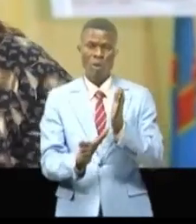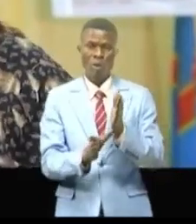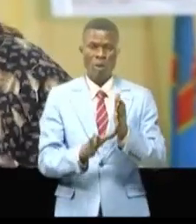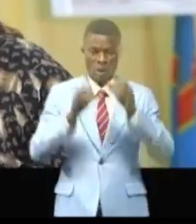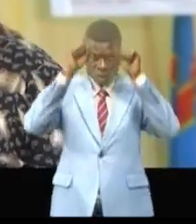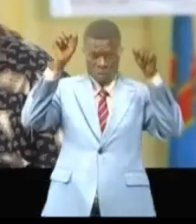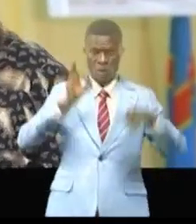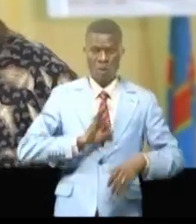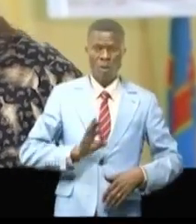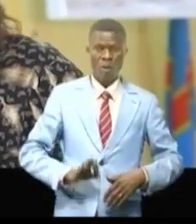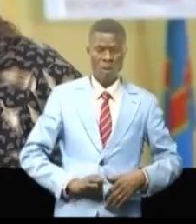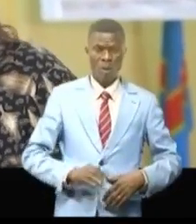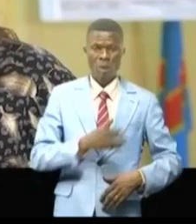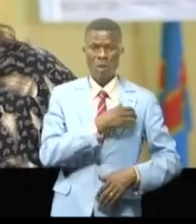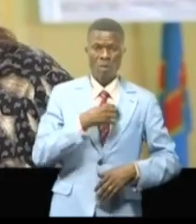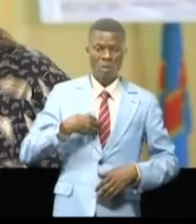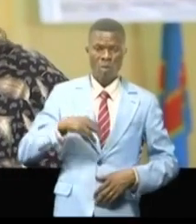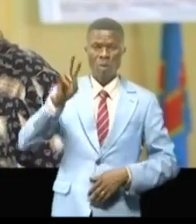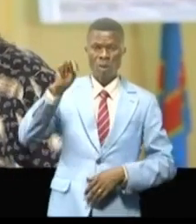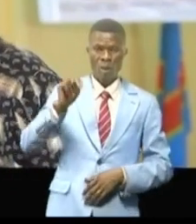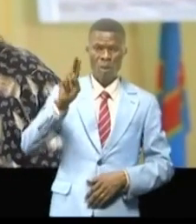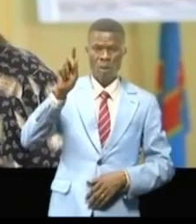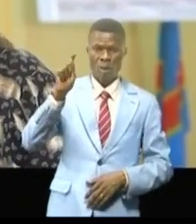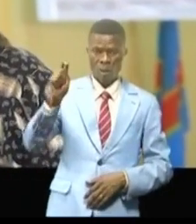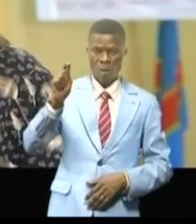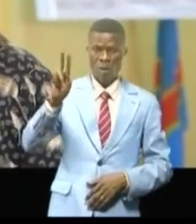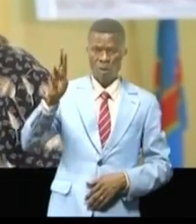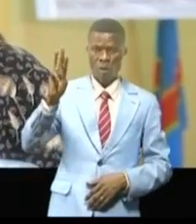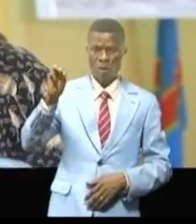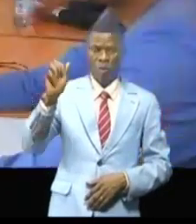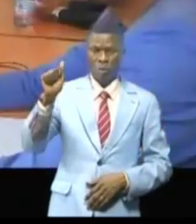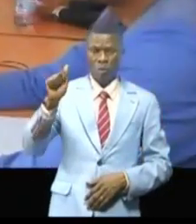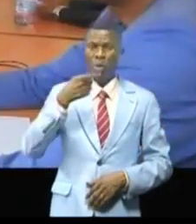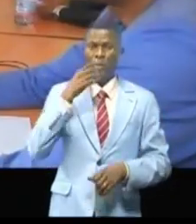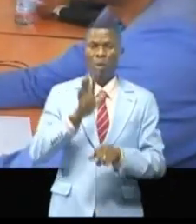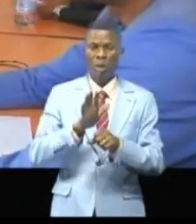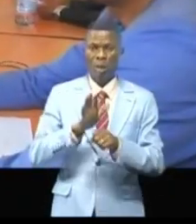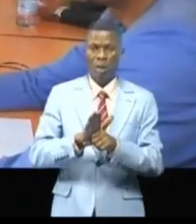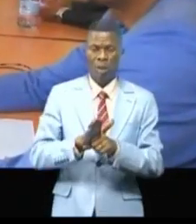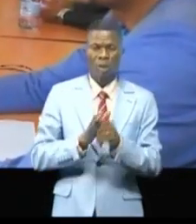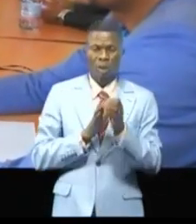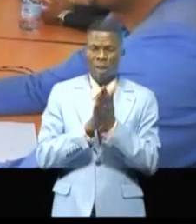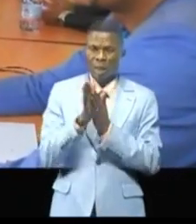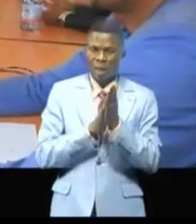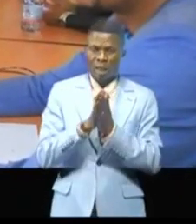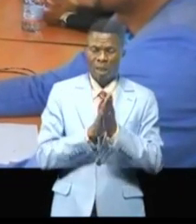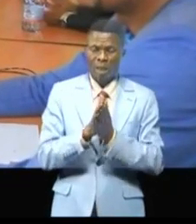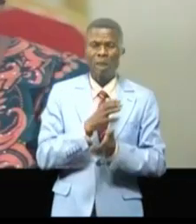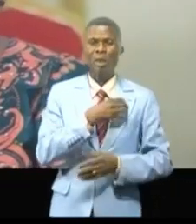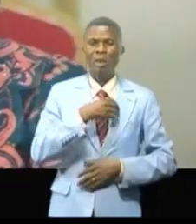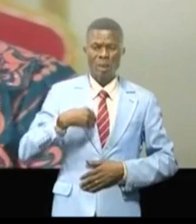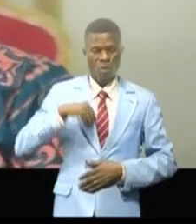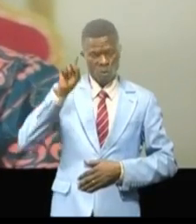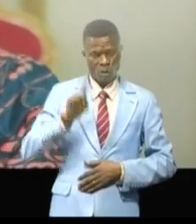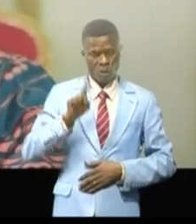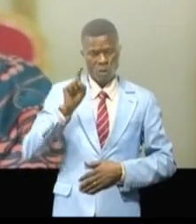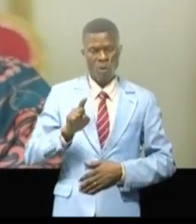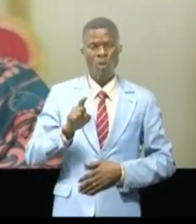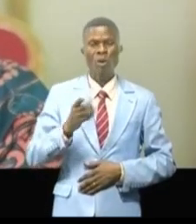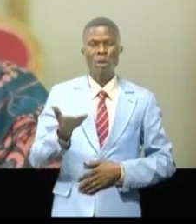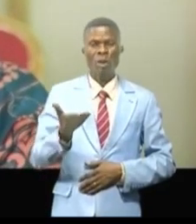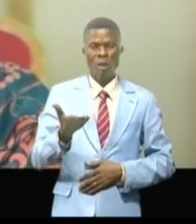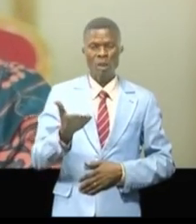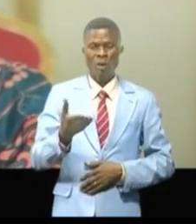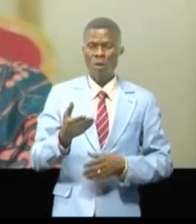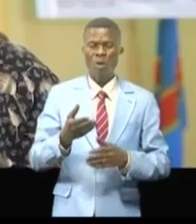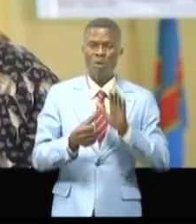de l'État, Toumba Boitia Nicole, a insisté sur le fait que la considération qui doit être accordée à la femme ne